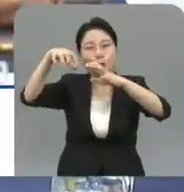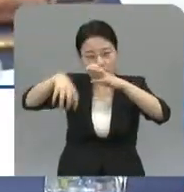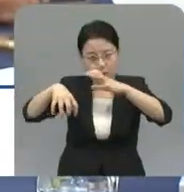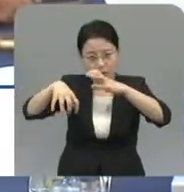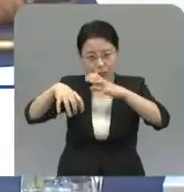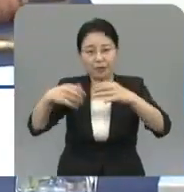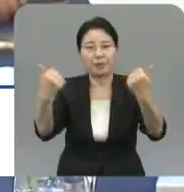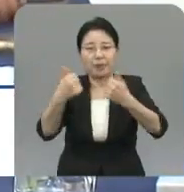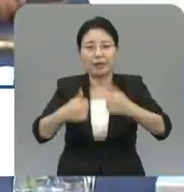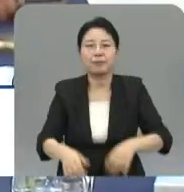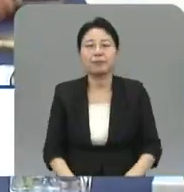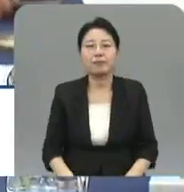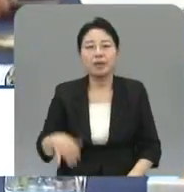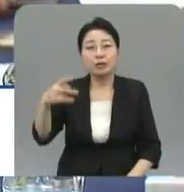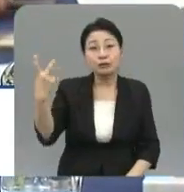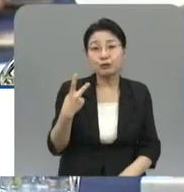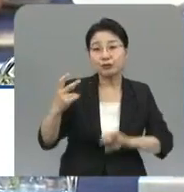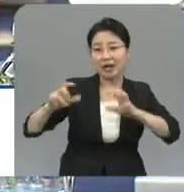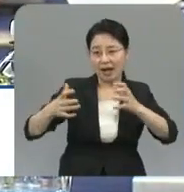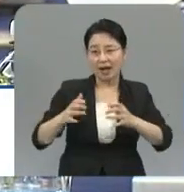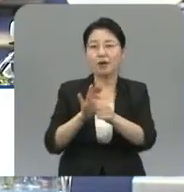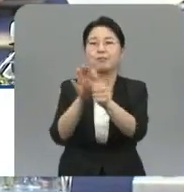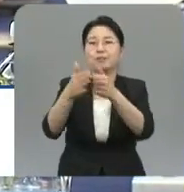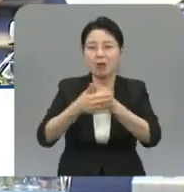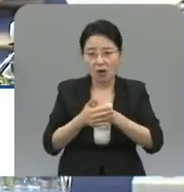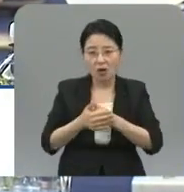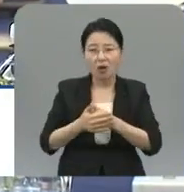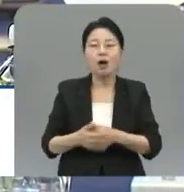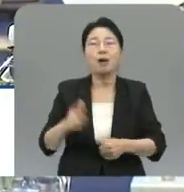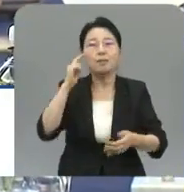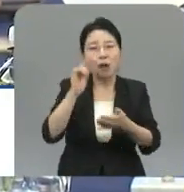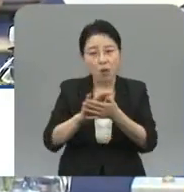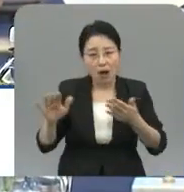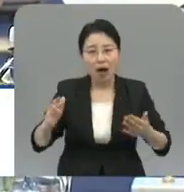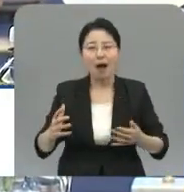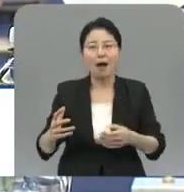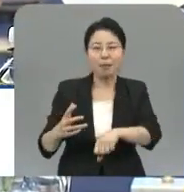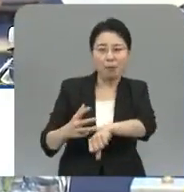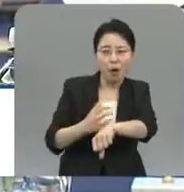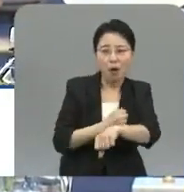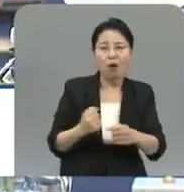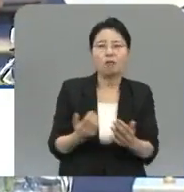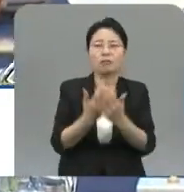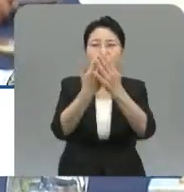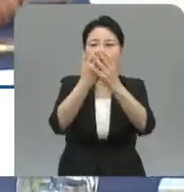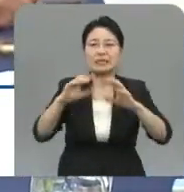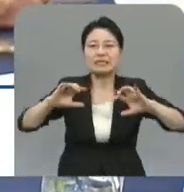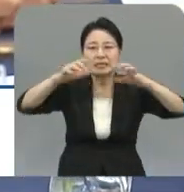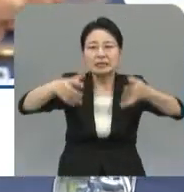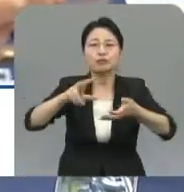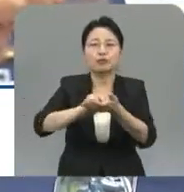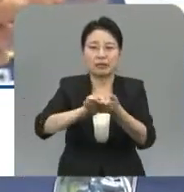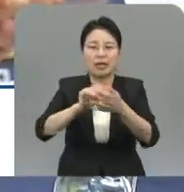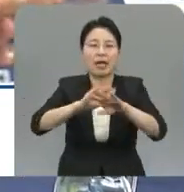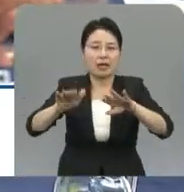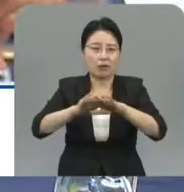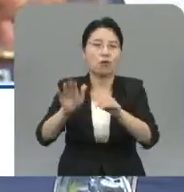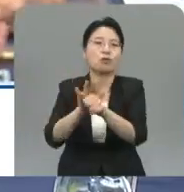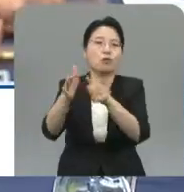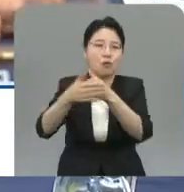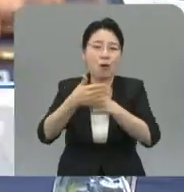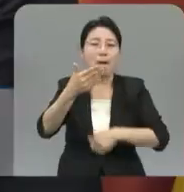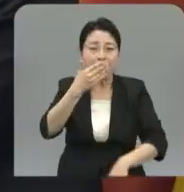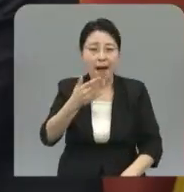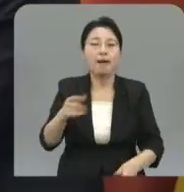à la sécurité de ses concitoyens à propos du plan de rejet des eaux contaminés de la centrale accidentée de Fukushima dans l'océan une